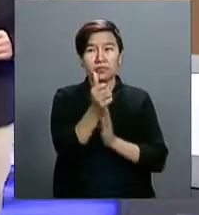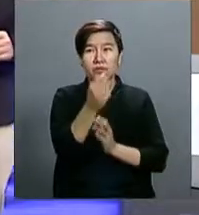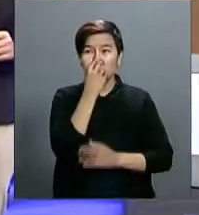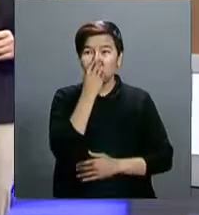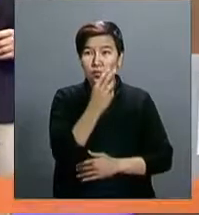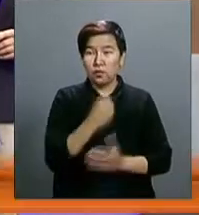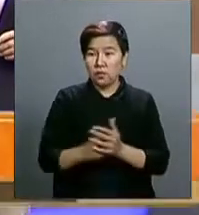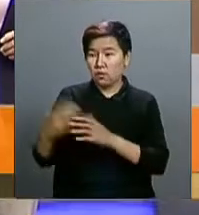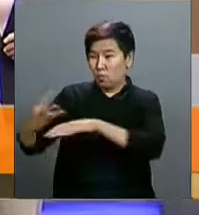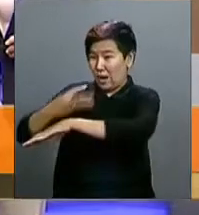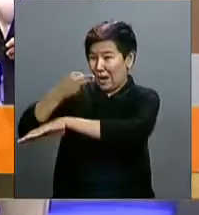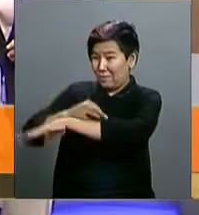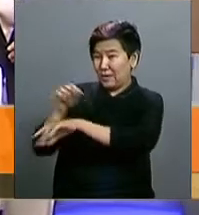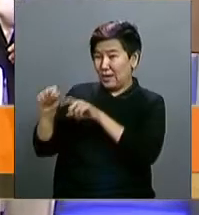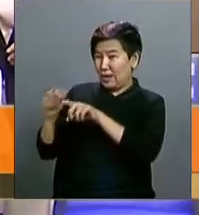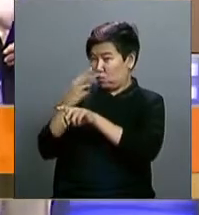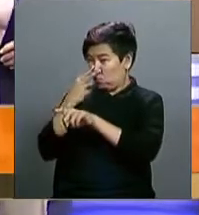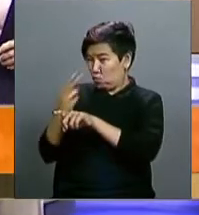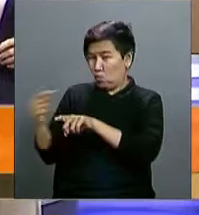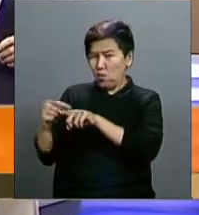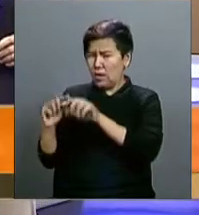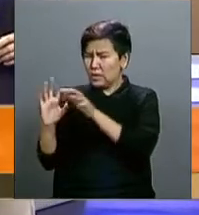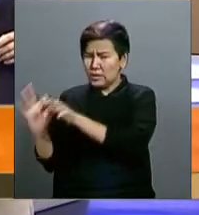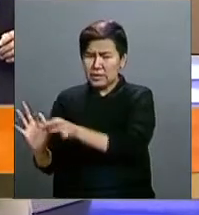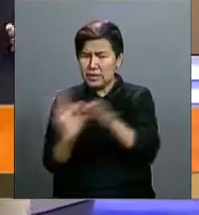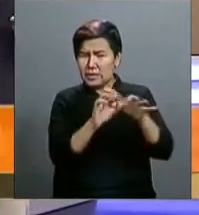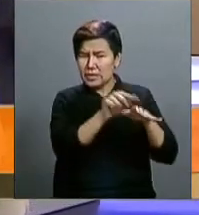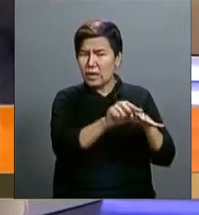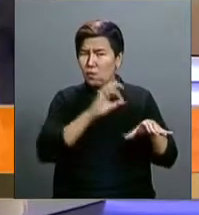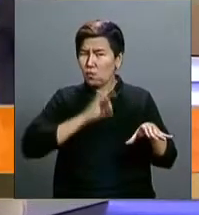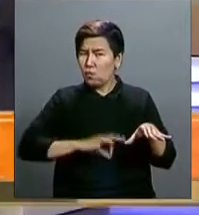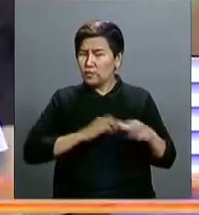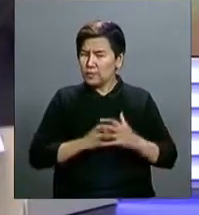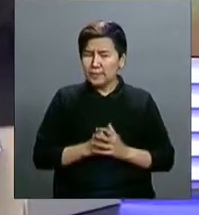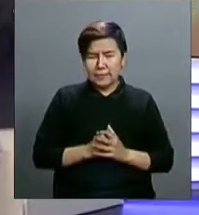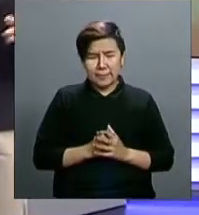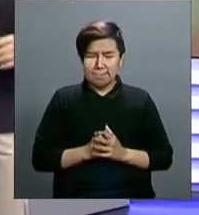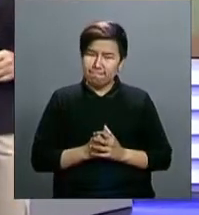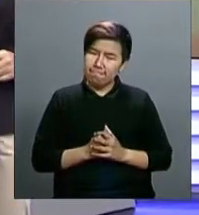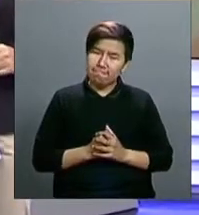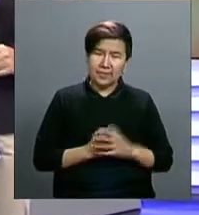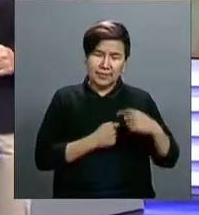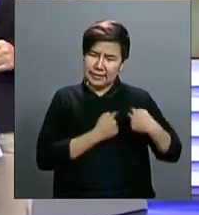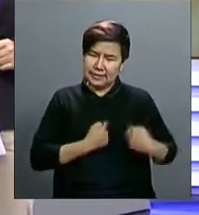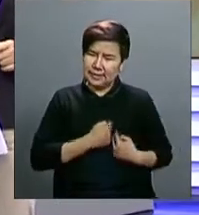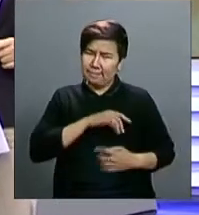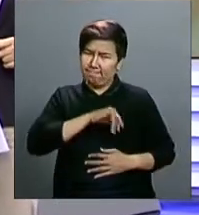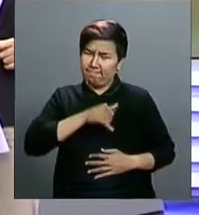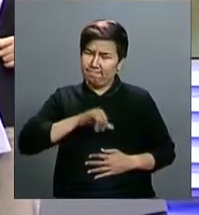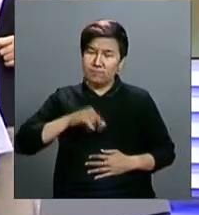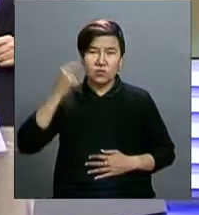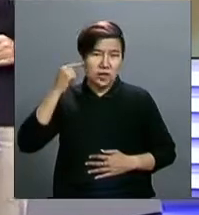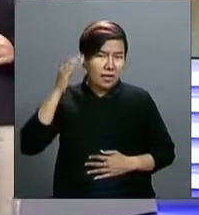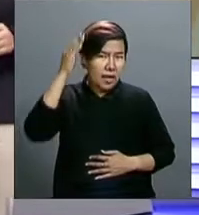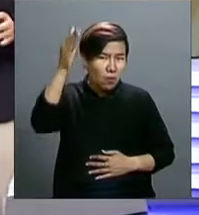ของการเมืองคงต้องบอกว่านี่อาจเป็นสัญญาณของความหวาดระแวงที่จะเกิดขึ้นในวันนี้หรือว่าแนวอนาคตข้างหน้าก็เ